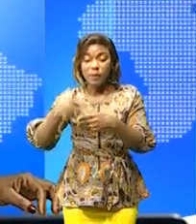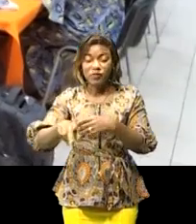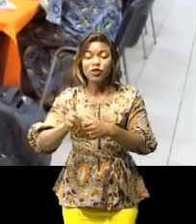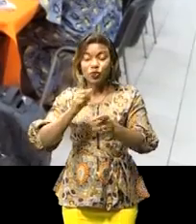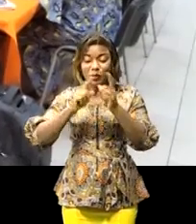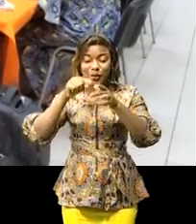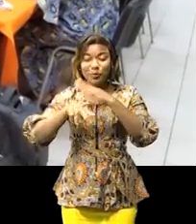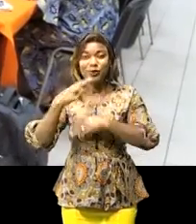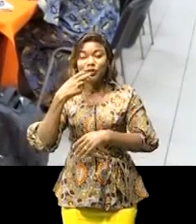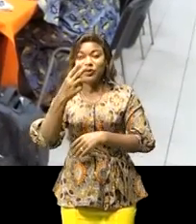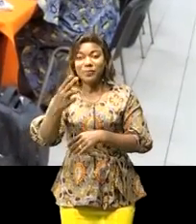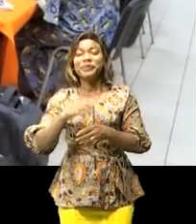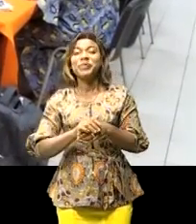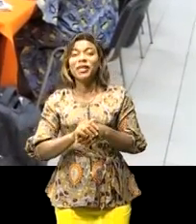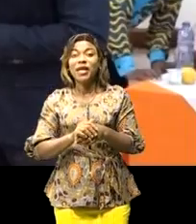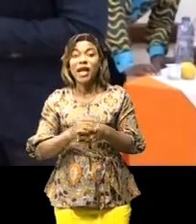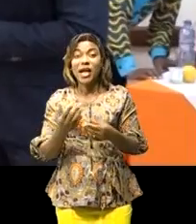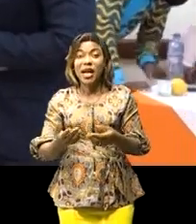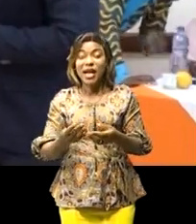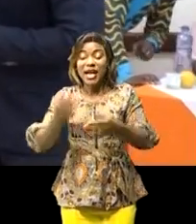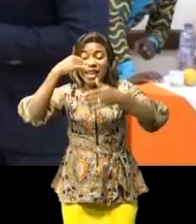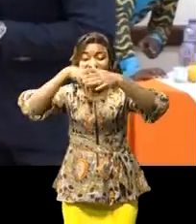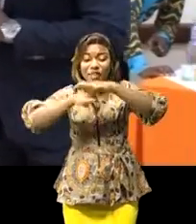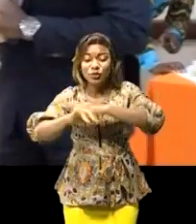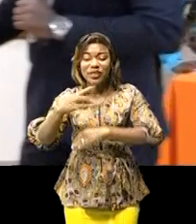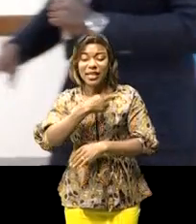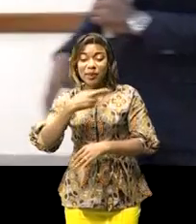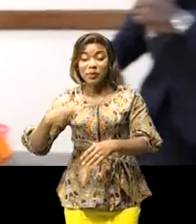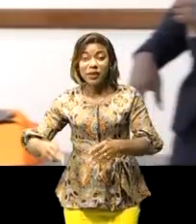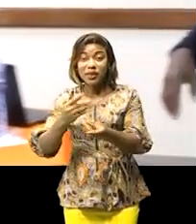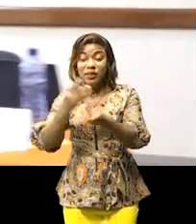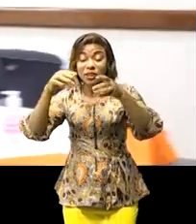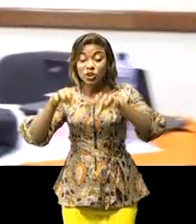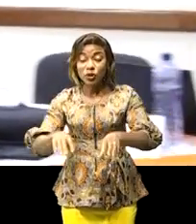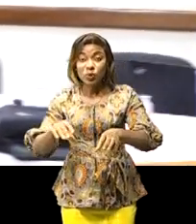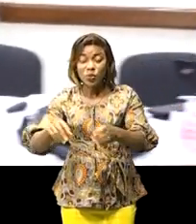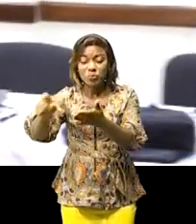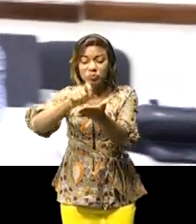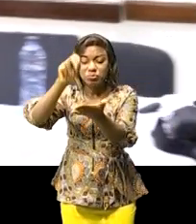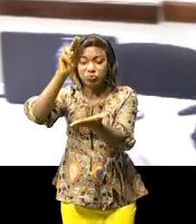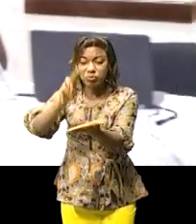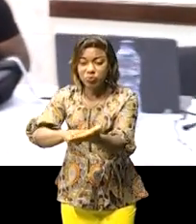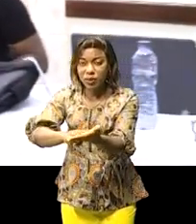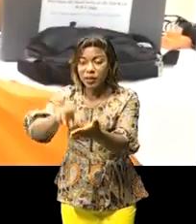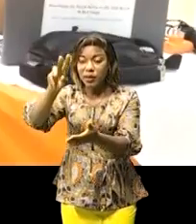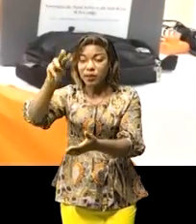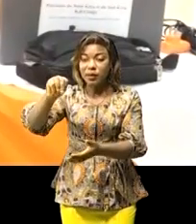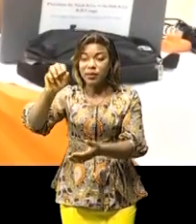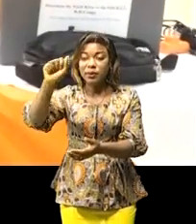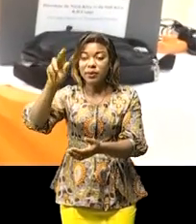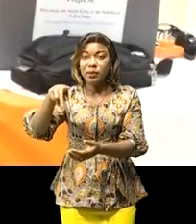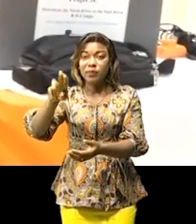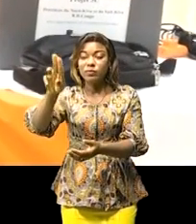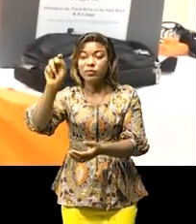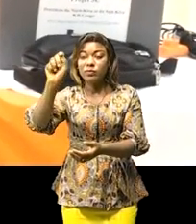parle. Malgré l'adhésion de la République démocratique du Congo au protocole de Maputo, traité régional de protection des droits des